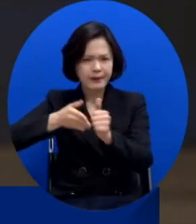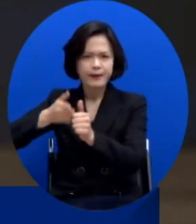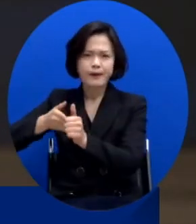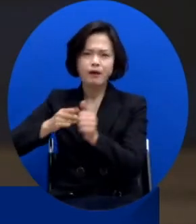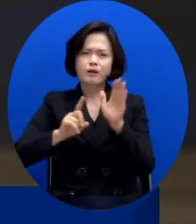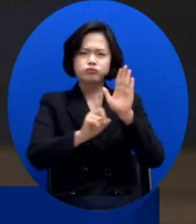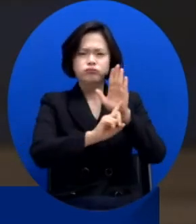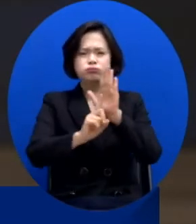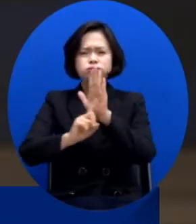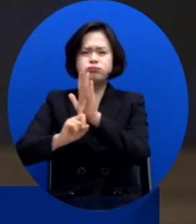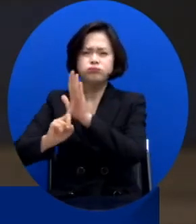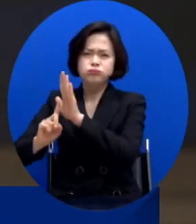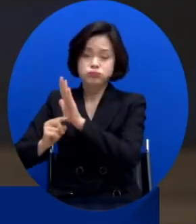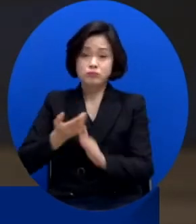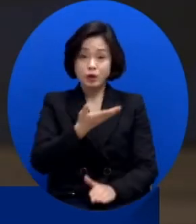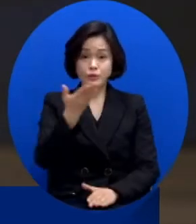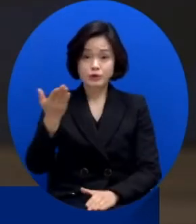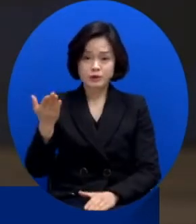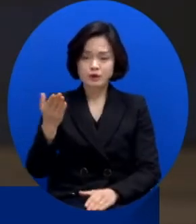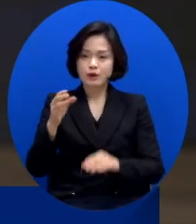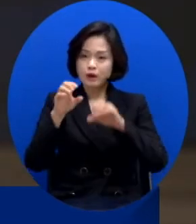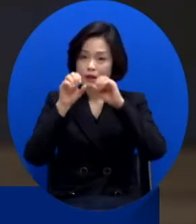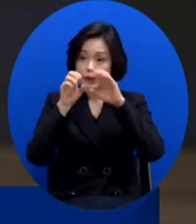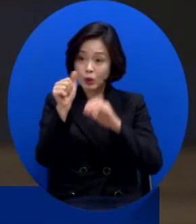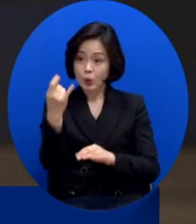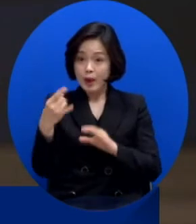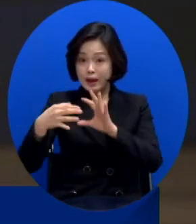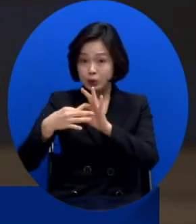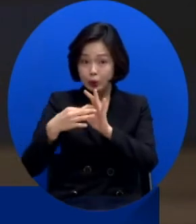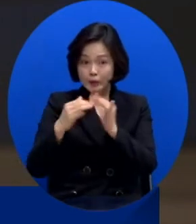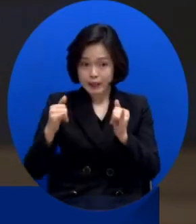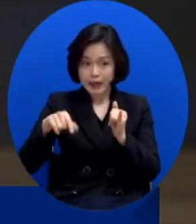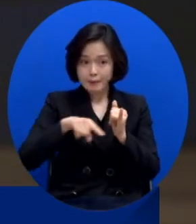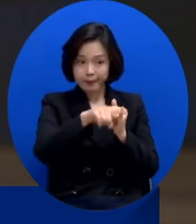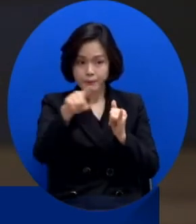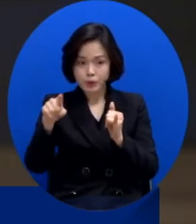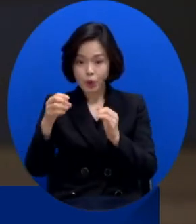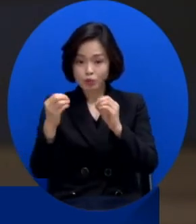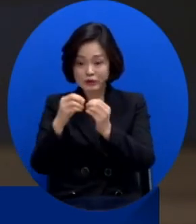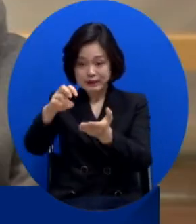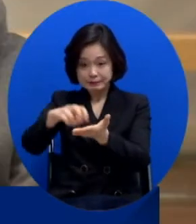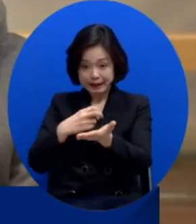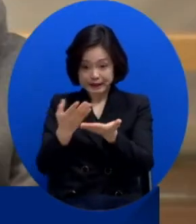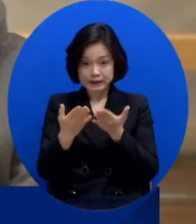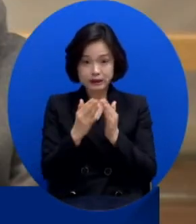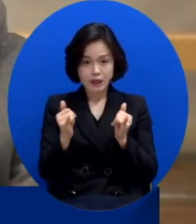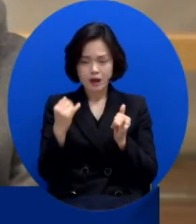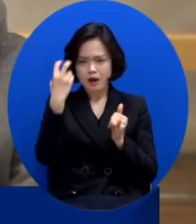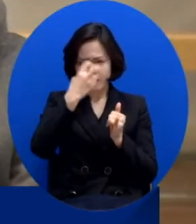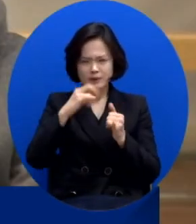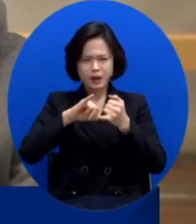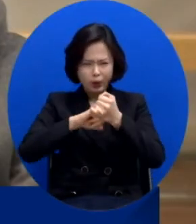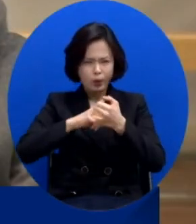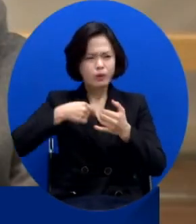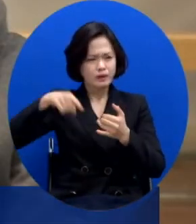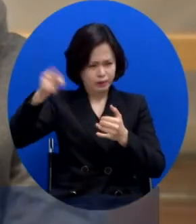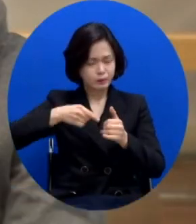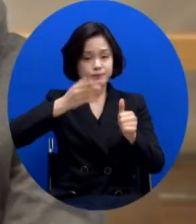해달라고 인터콥 소속 하신 분들이 교육받은 분꼭 검사 받아달라고 좀 광고를 해주셨으면